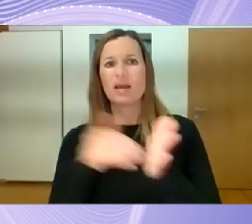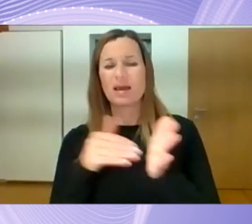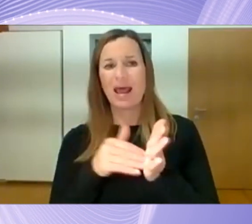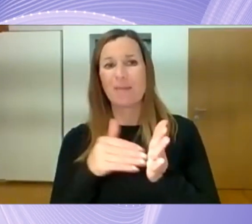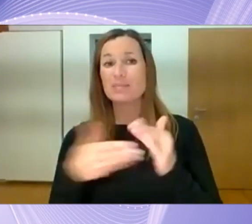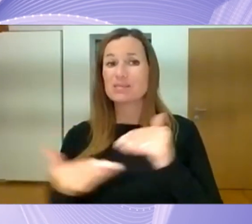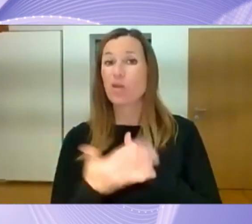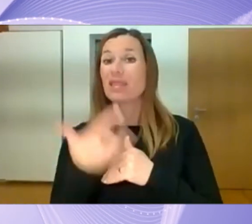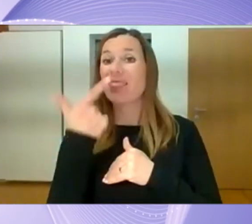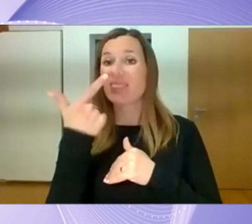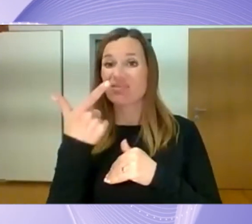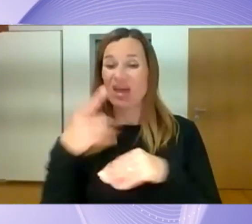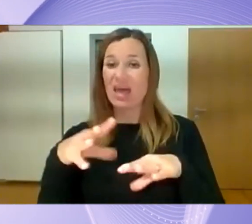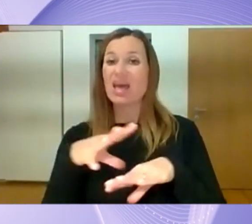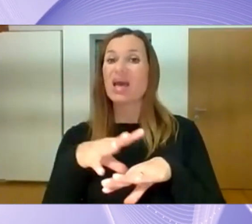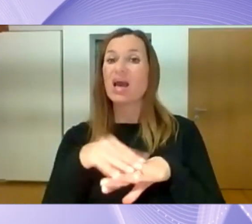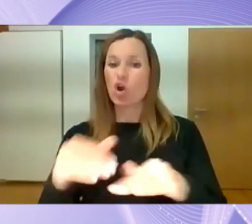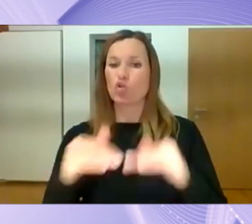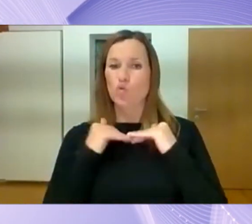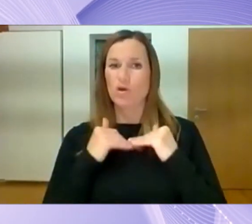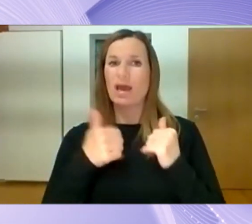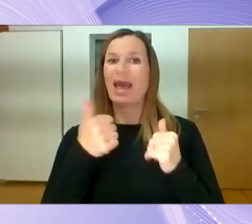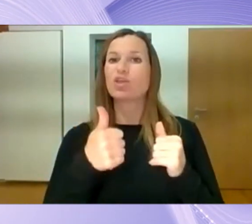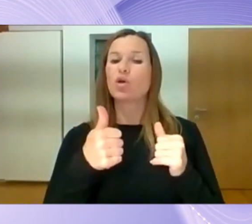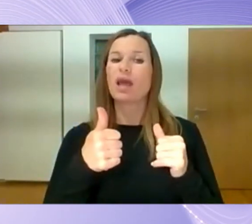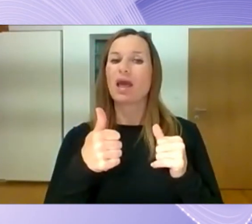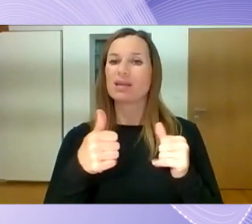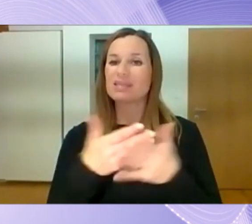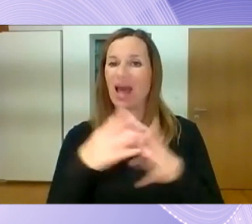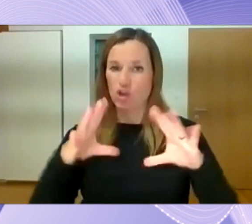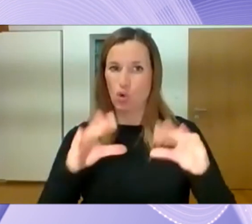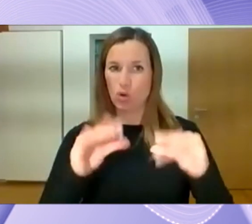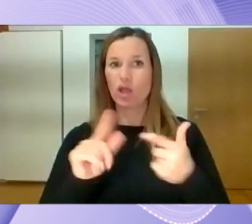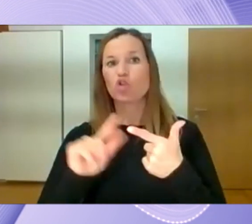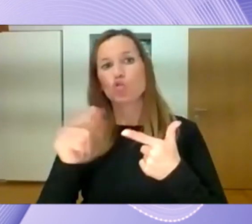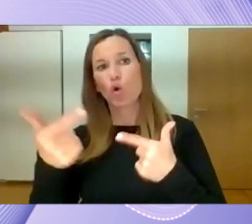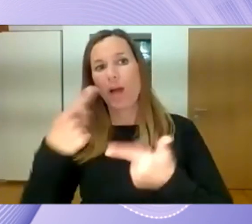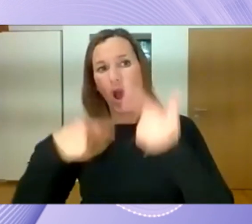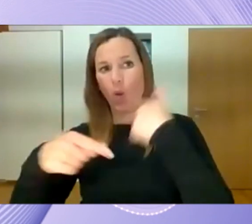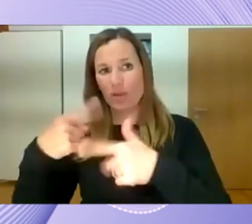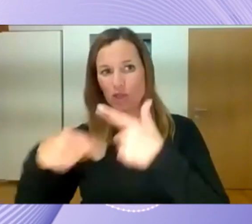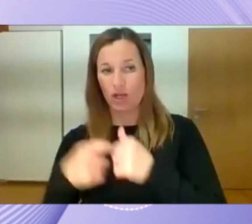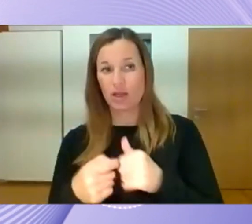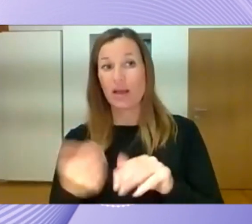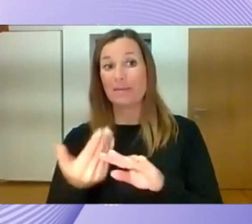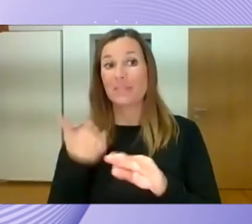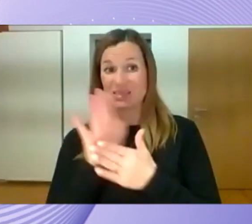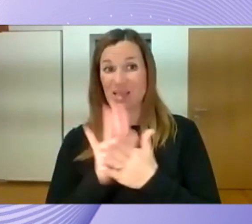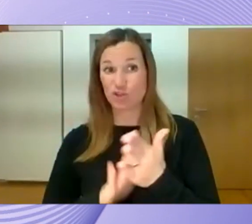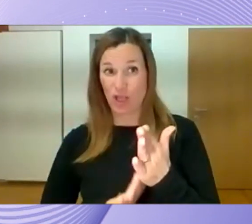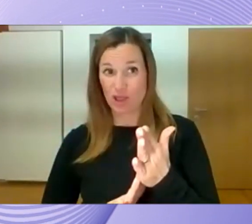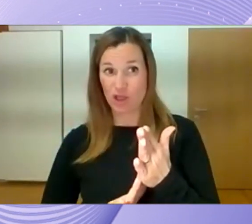rjuhi, jogi rjuho in rjuho obračalko. Pred začetkom odstranjevanja